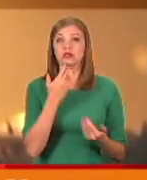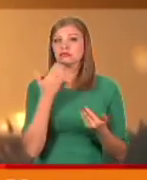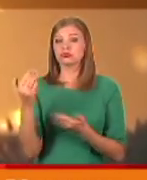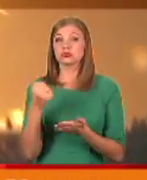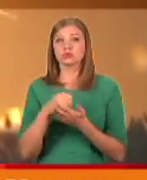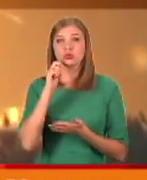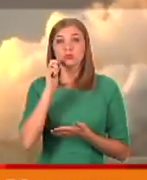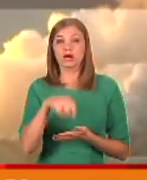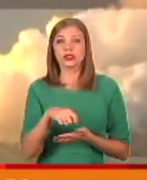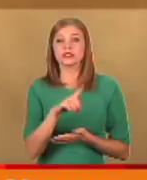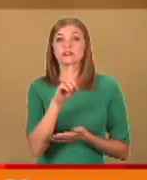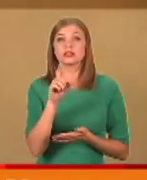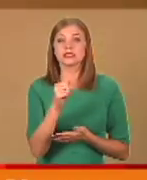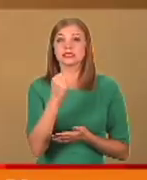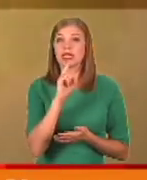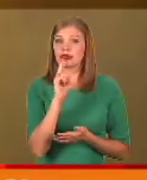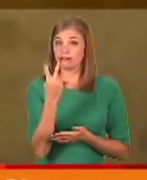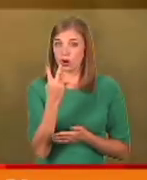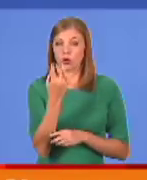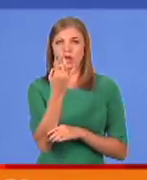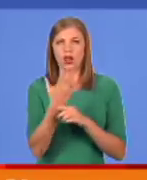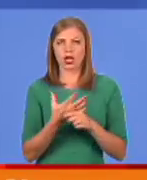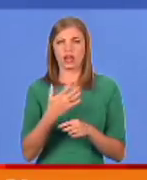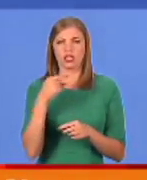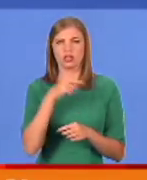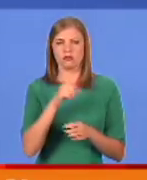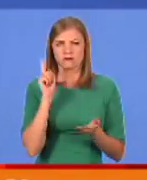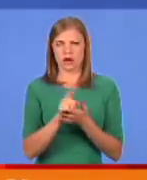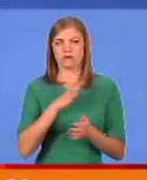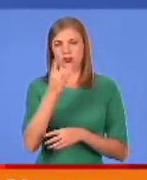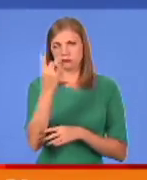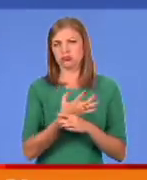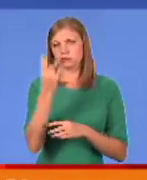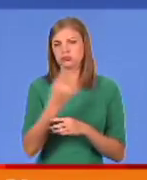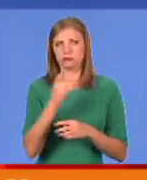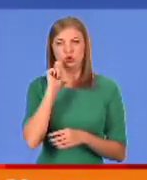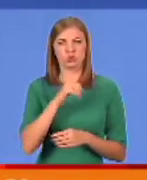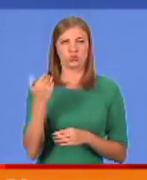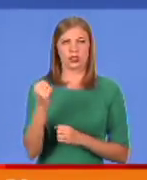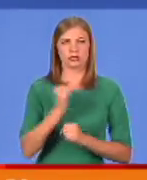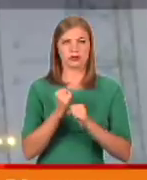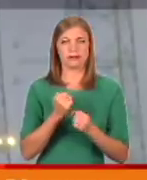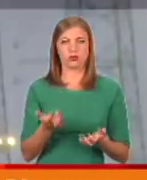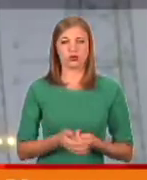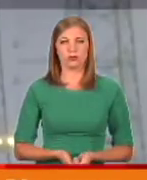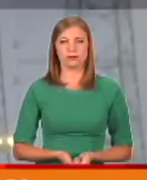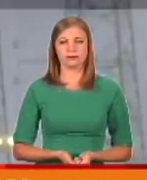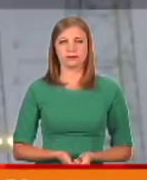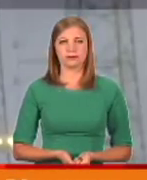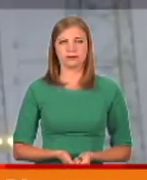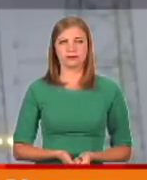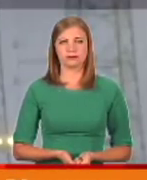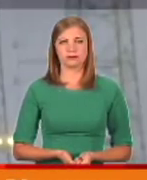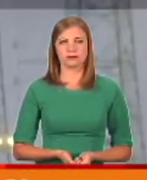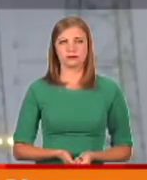до українців. За 2 роки ракета успішно полетіла на МКС з українським двигуном.